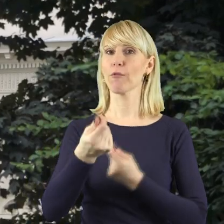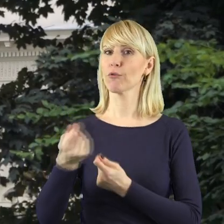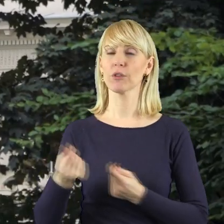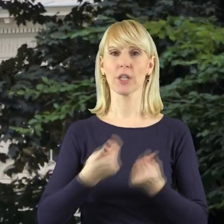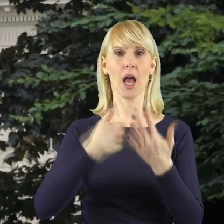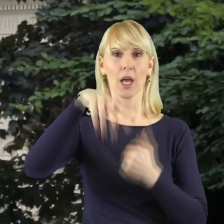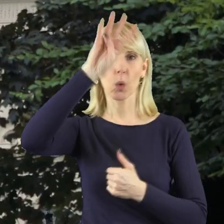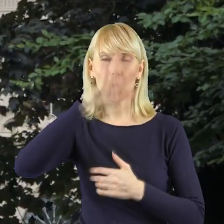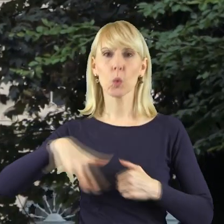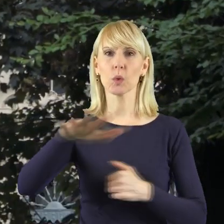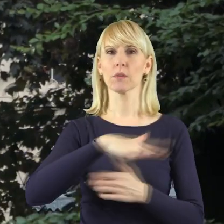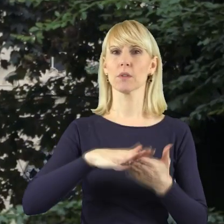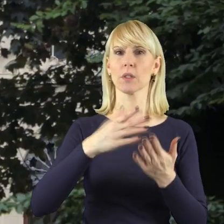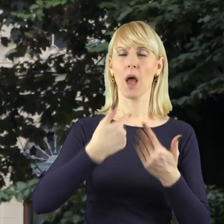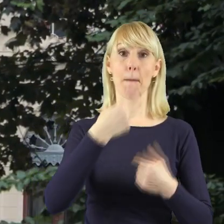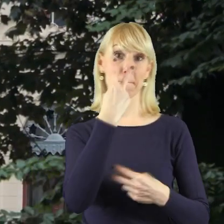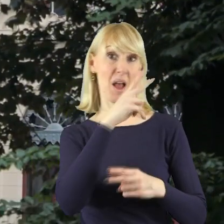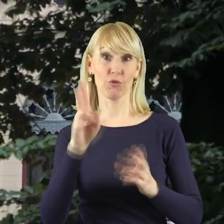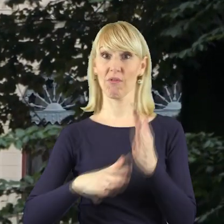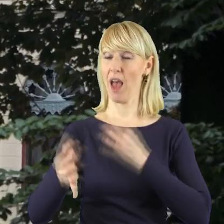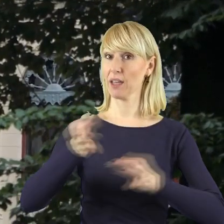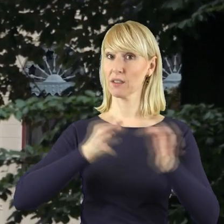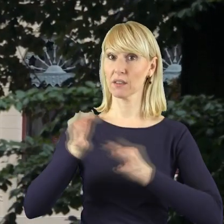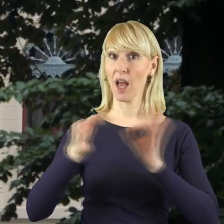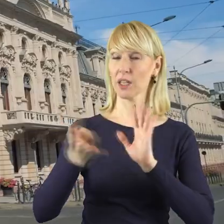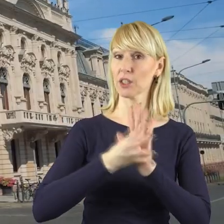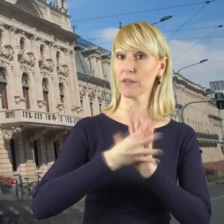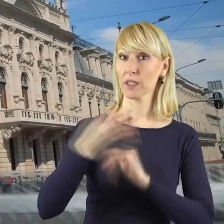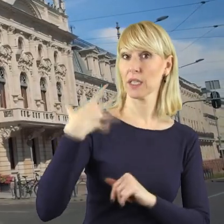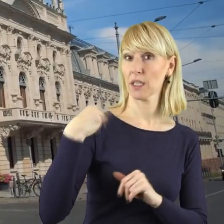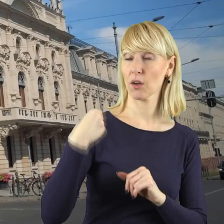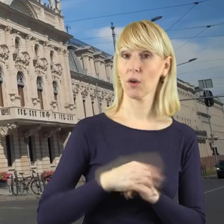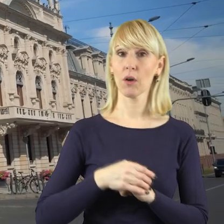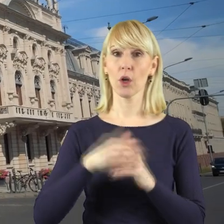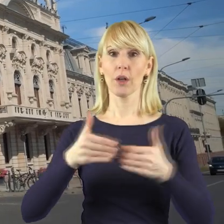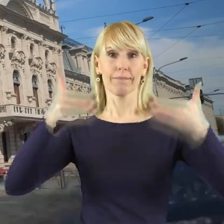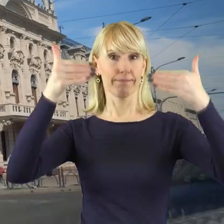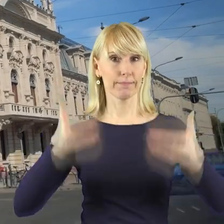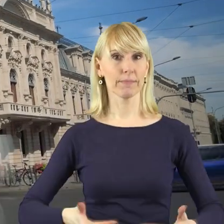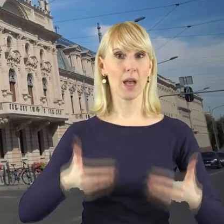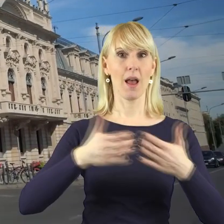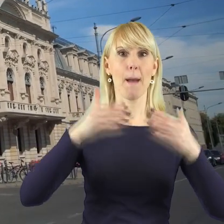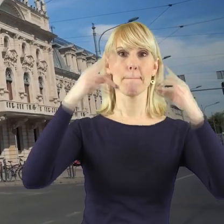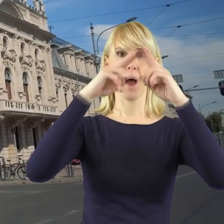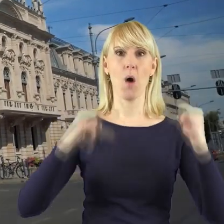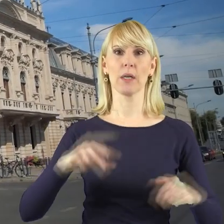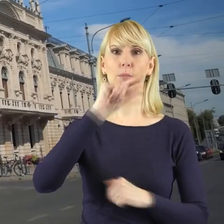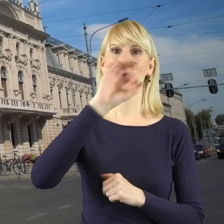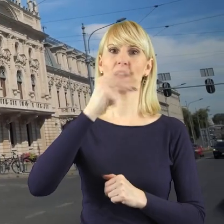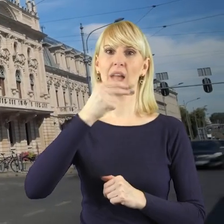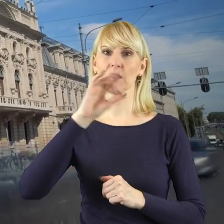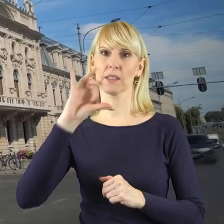historię XIX-wiecznych początków naszego miasta, odbijającą się w oknach Pałacu Izraela Poznańskiego.